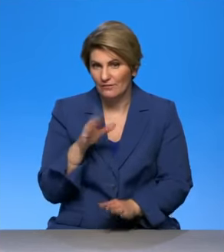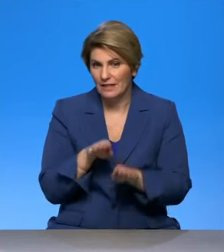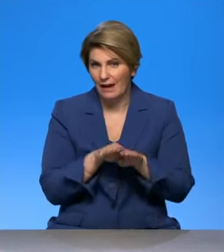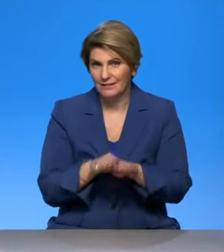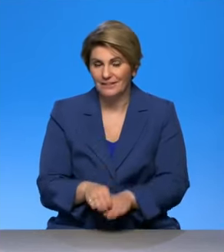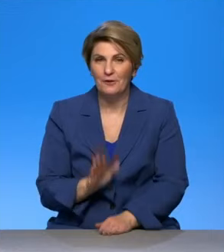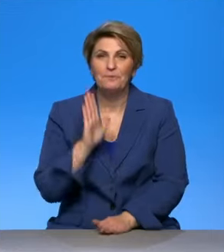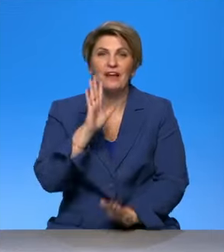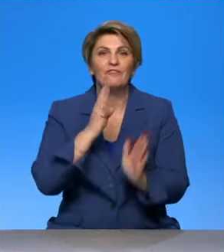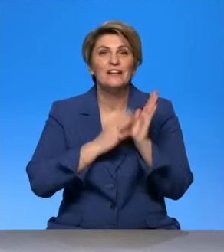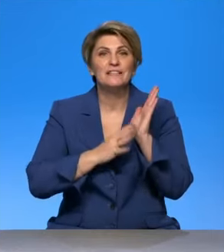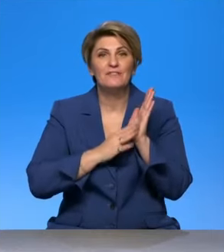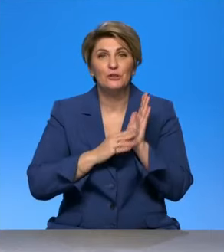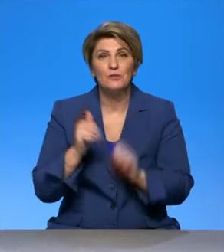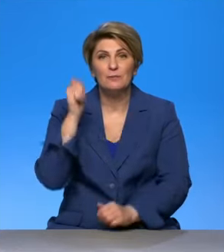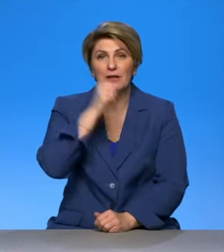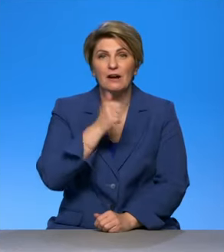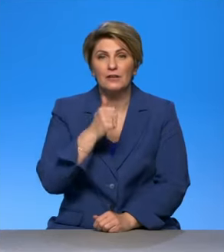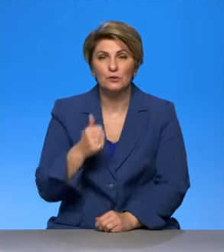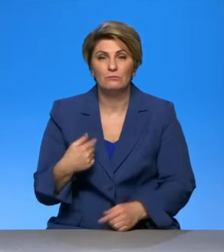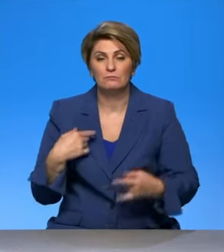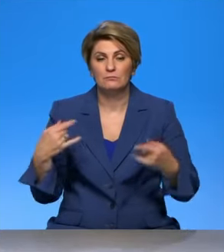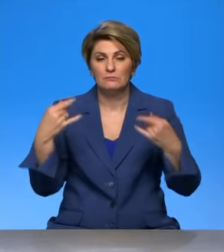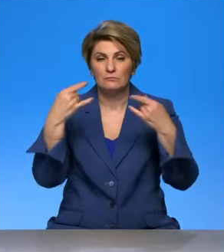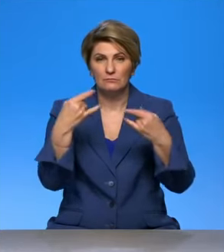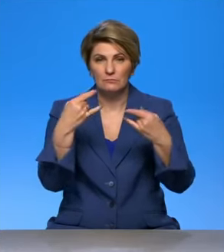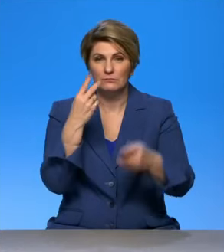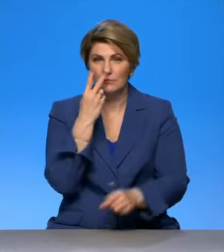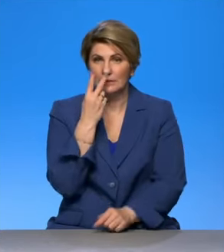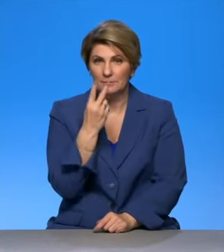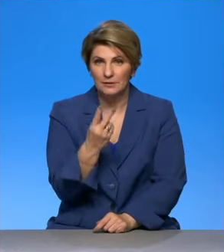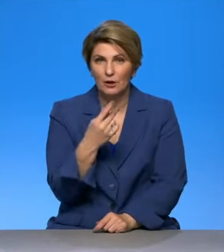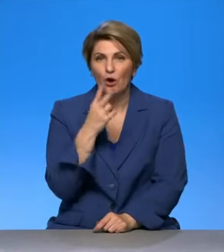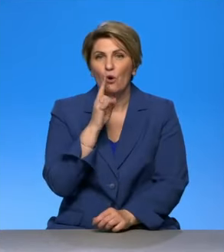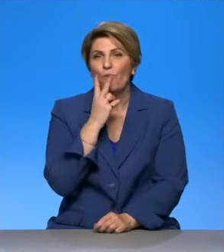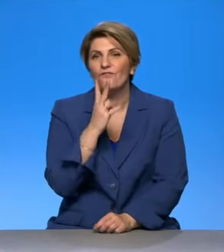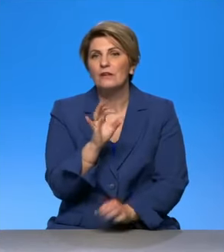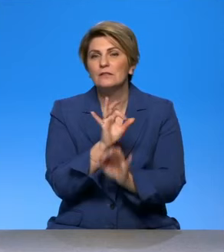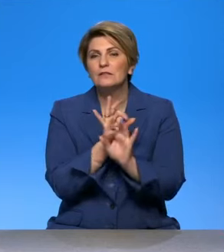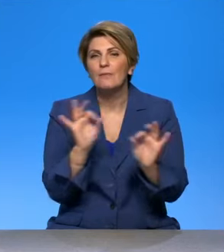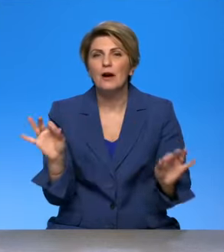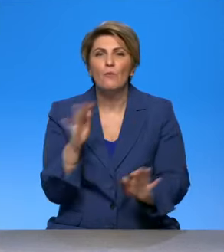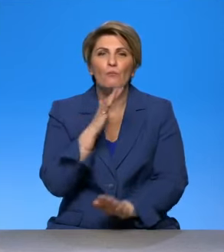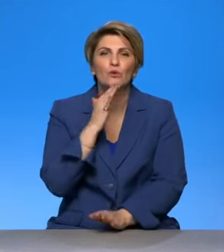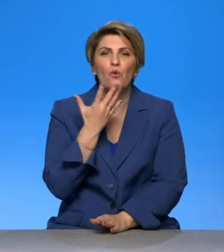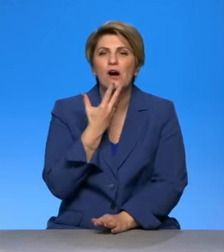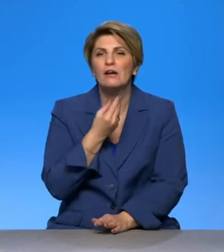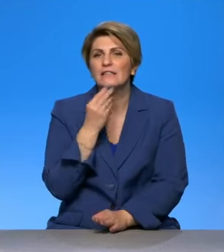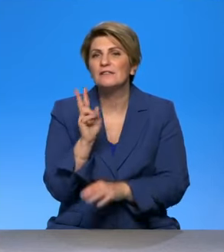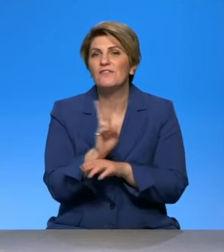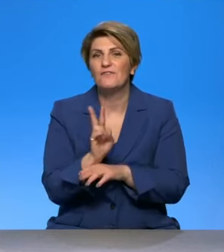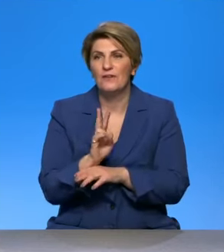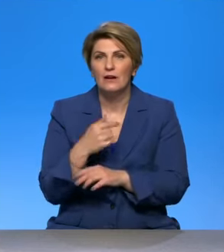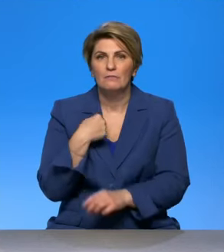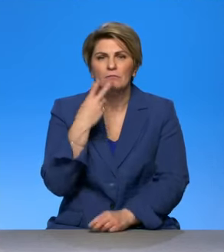мы сели перед телевизором и увидели огромное количество прекрасных, красивых, хороших фильмов. И, естественно, нам тоже захотелось так же.